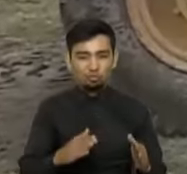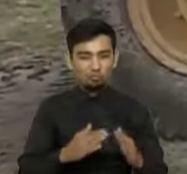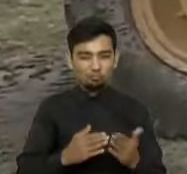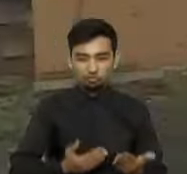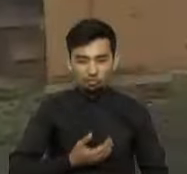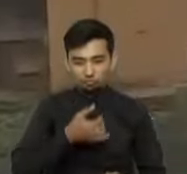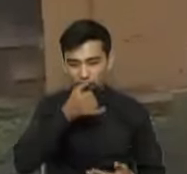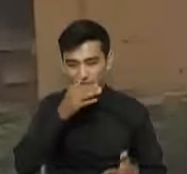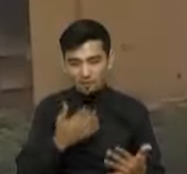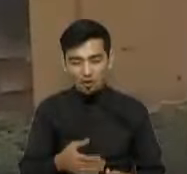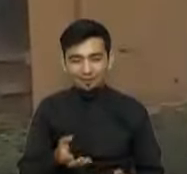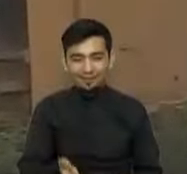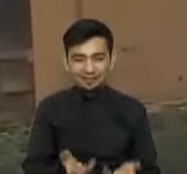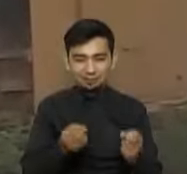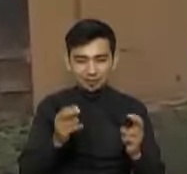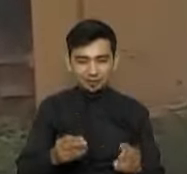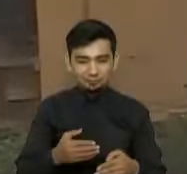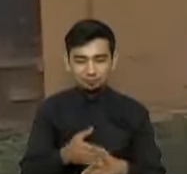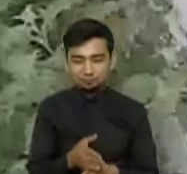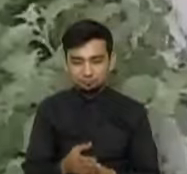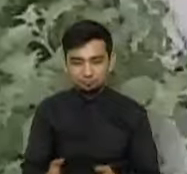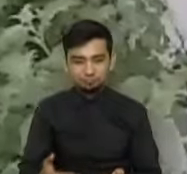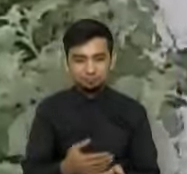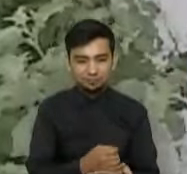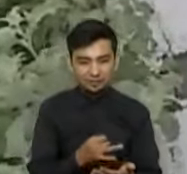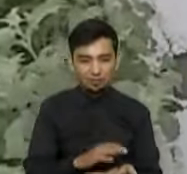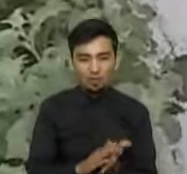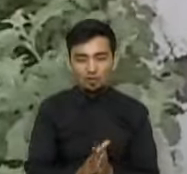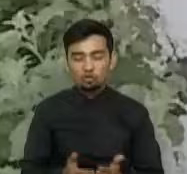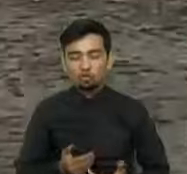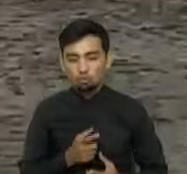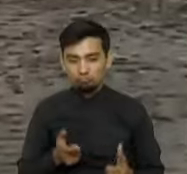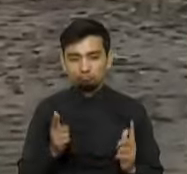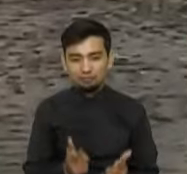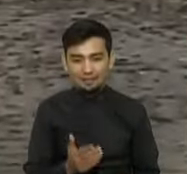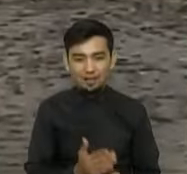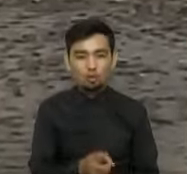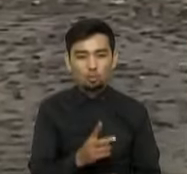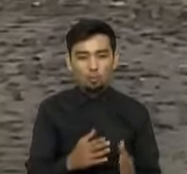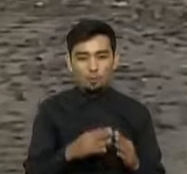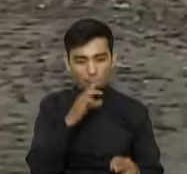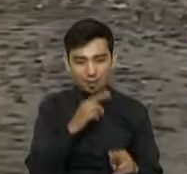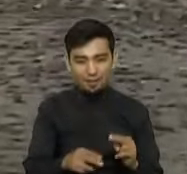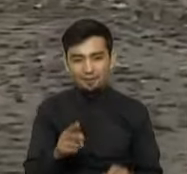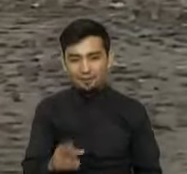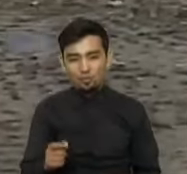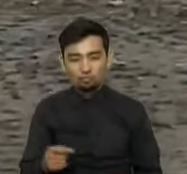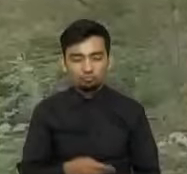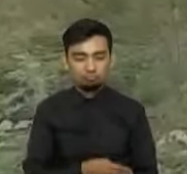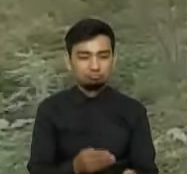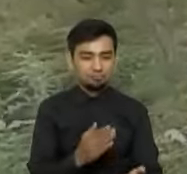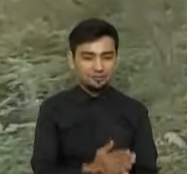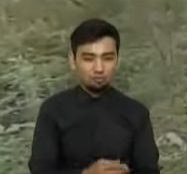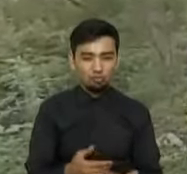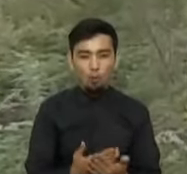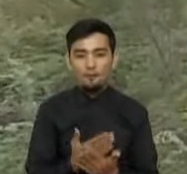ауыр техниканың күшімен бұзылып жатыр. Бұл жұмыстар тұрғындардың келісімімен жасалады. Ал жалғыз үйінен айырылған жұртқа пәтер кілттері табысталуда.